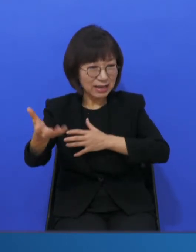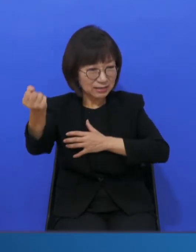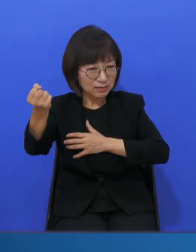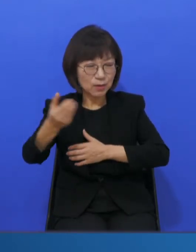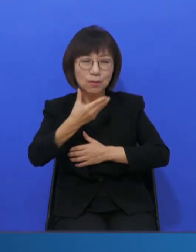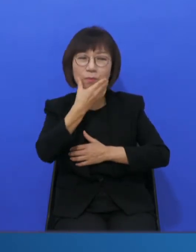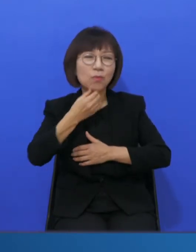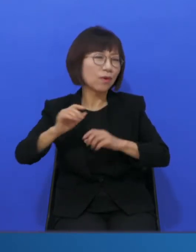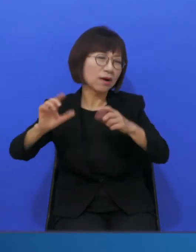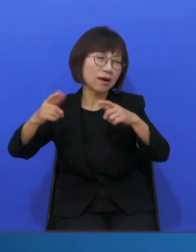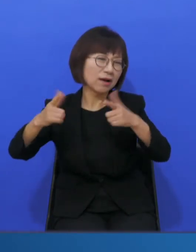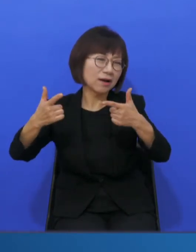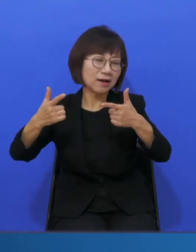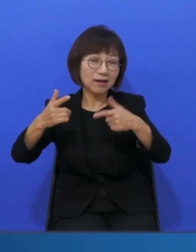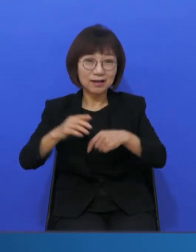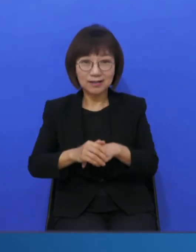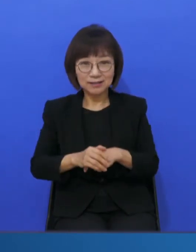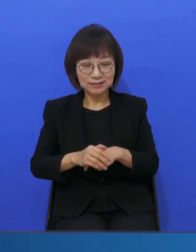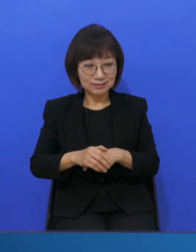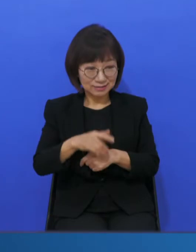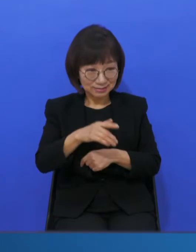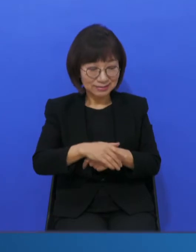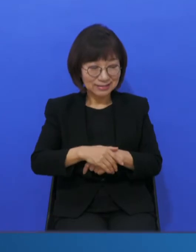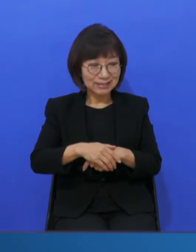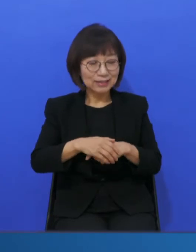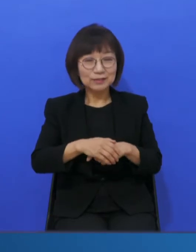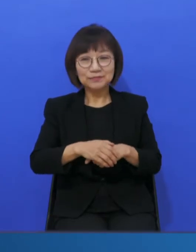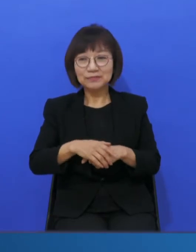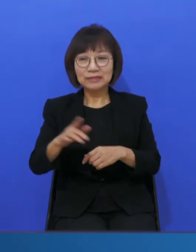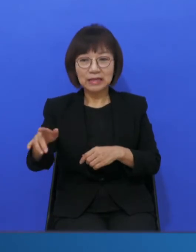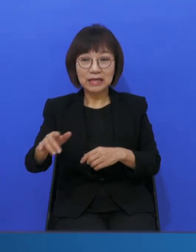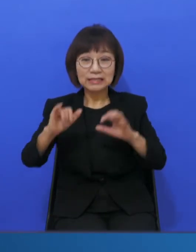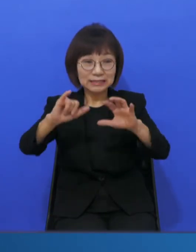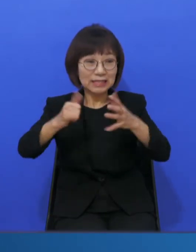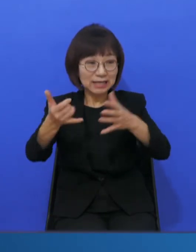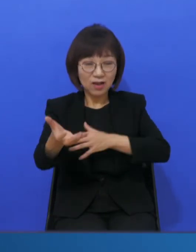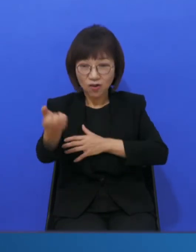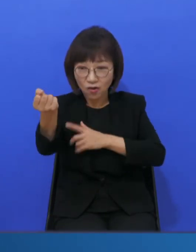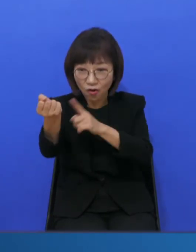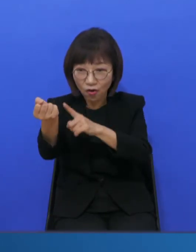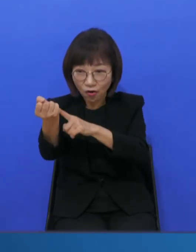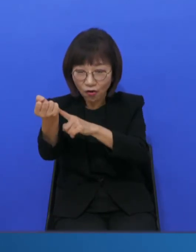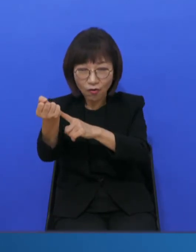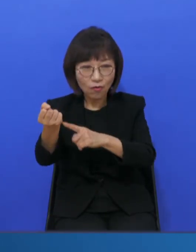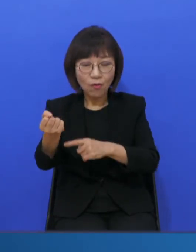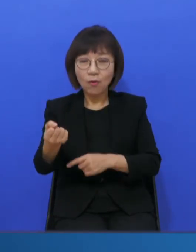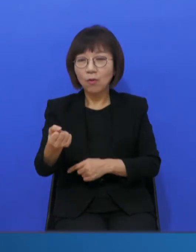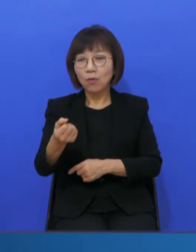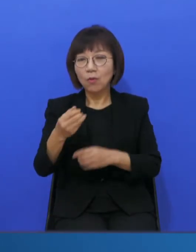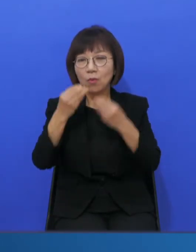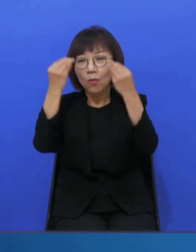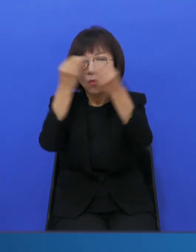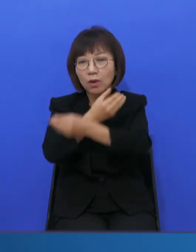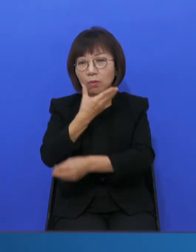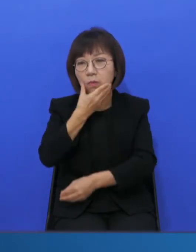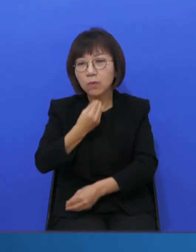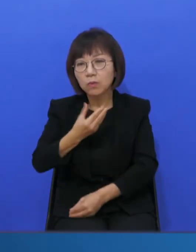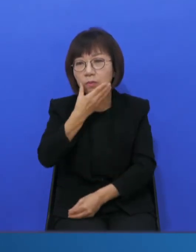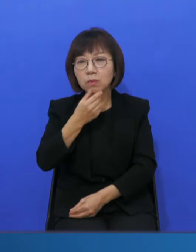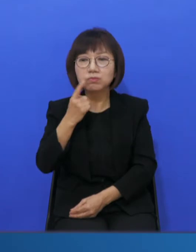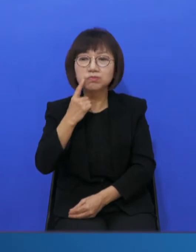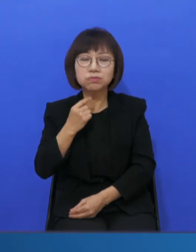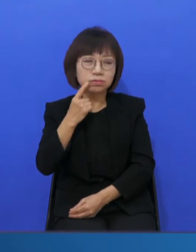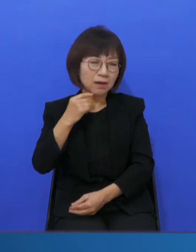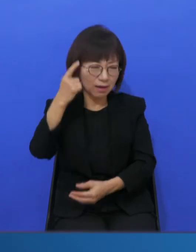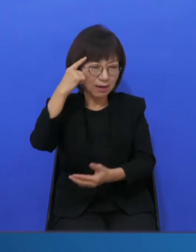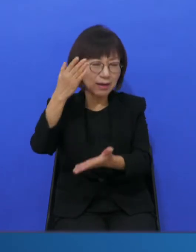되지. 틀린 걸 보고 복이라고 생각해요. To be a church that does world evangelization, that must become our answer. We shouldn't look at other things 예, that are 그런